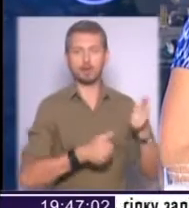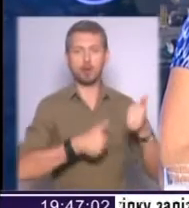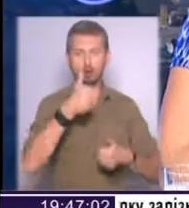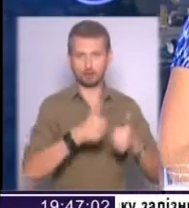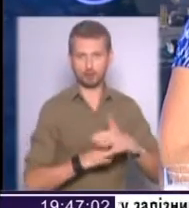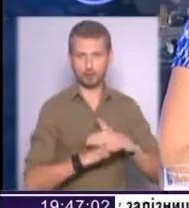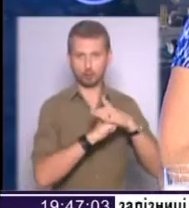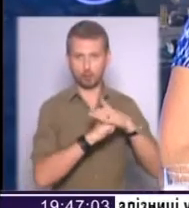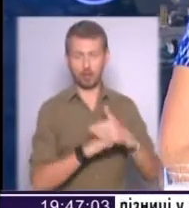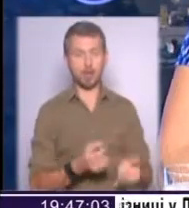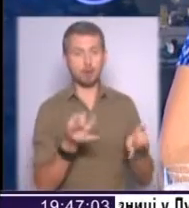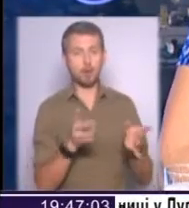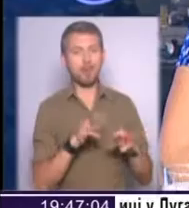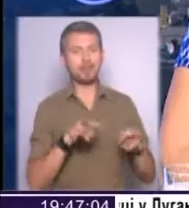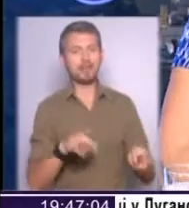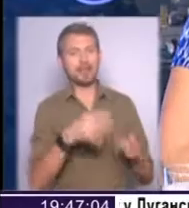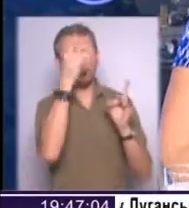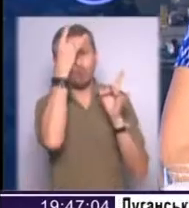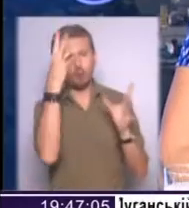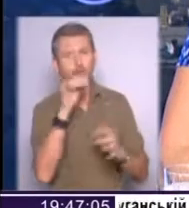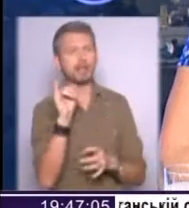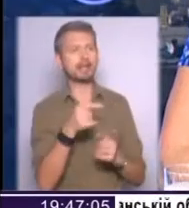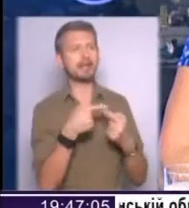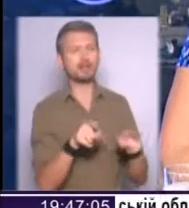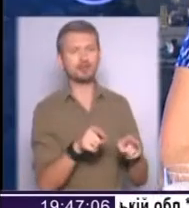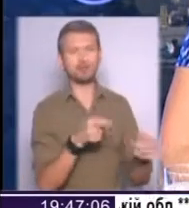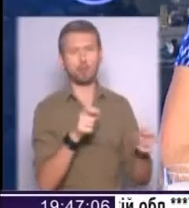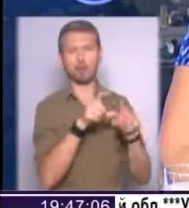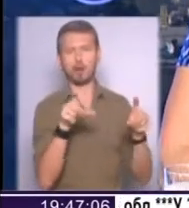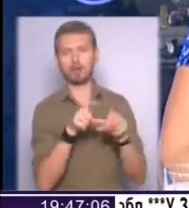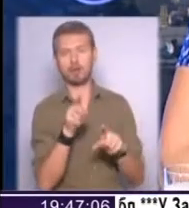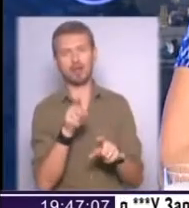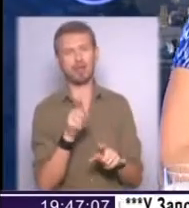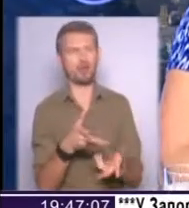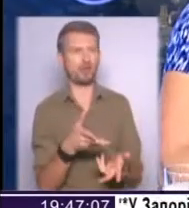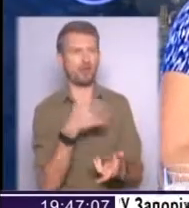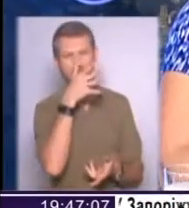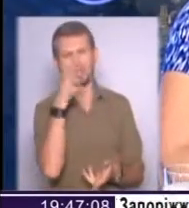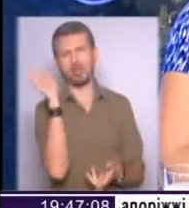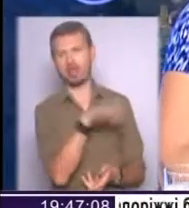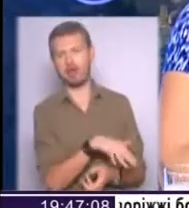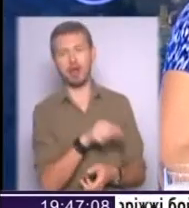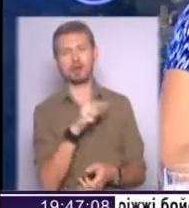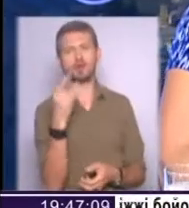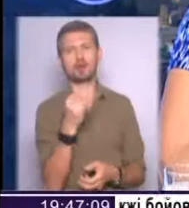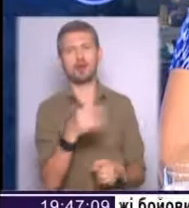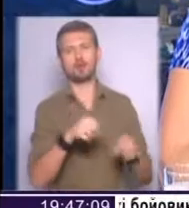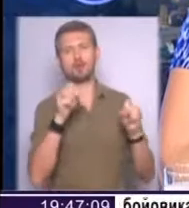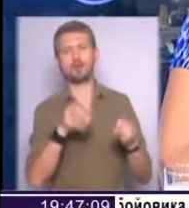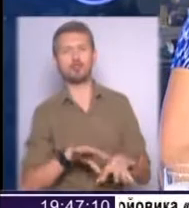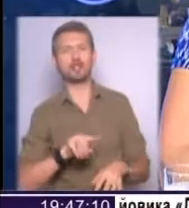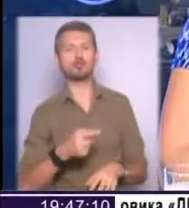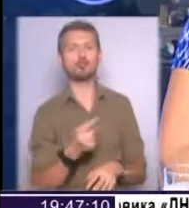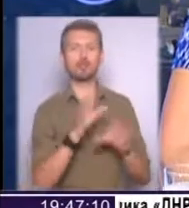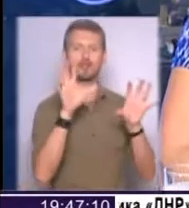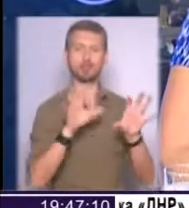основі. Просто Міністерство культури і інші управління, вони легковажили цим фактором, а цього разу вони вирішили це чомусь в